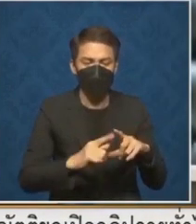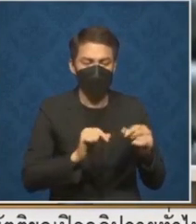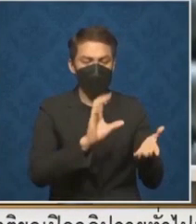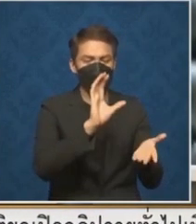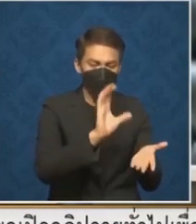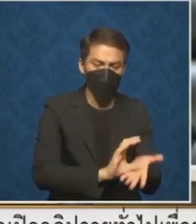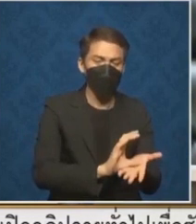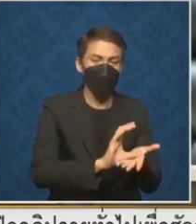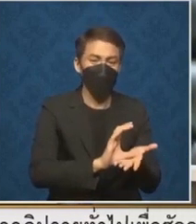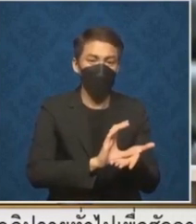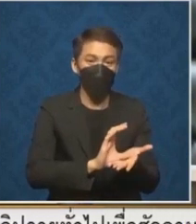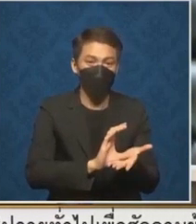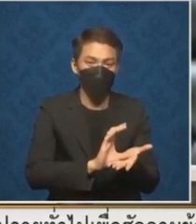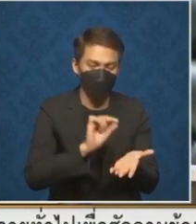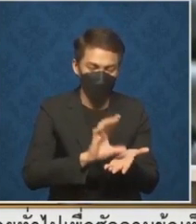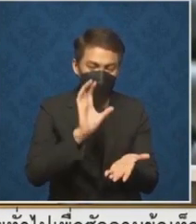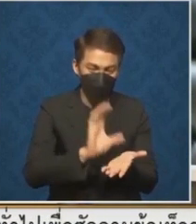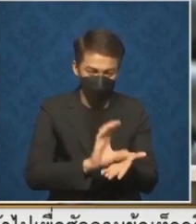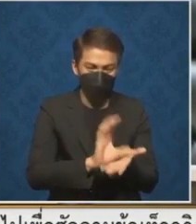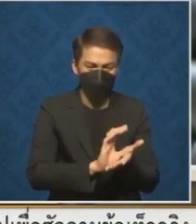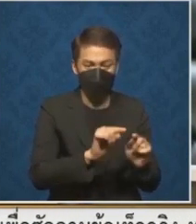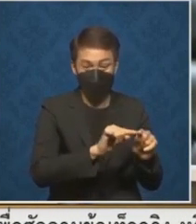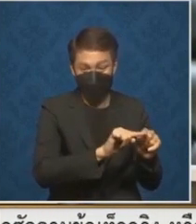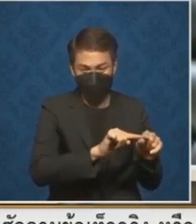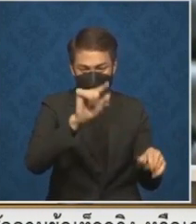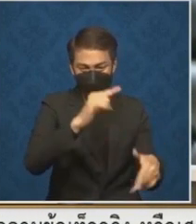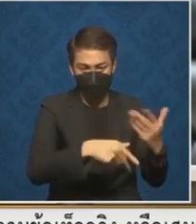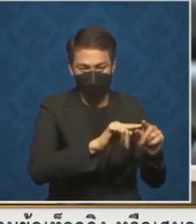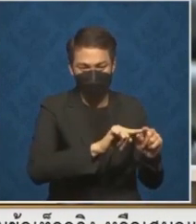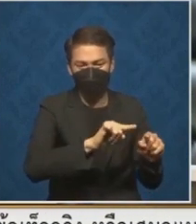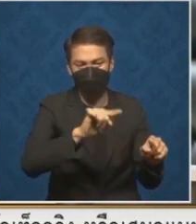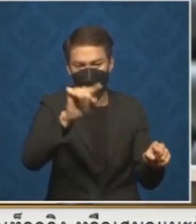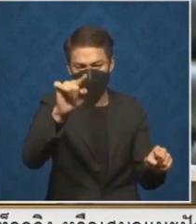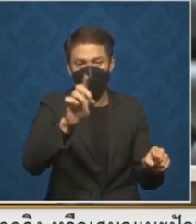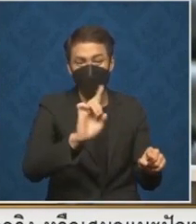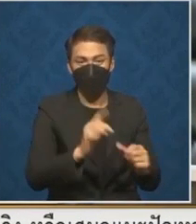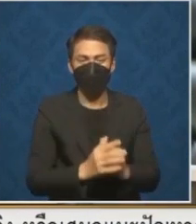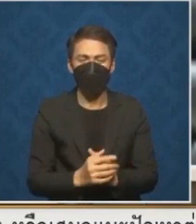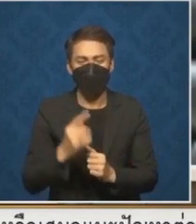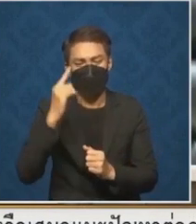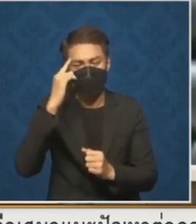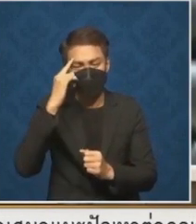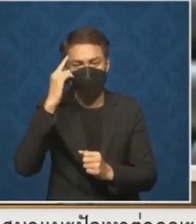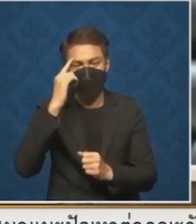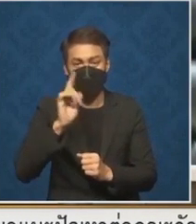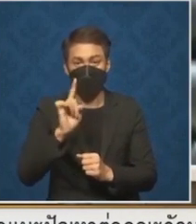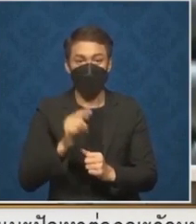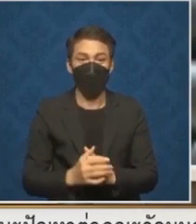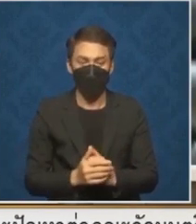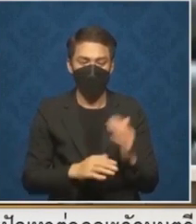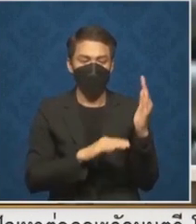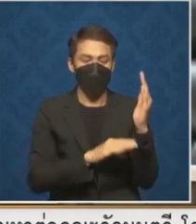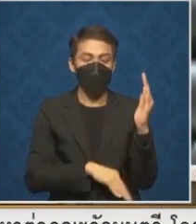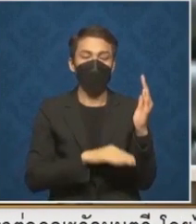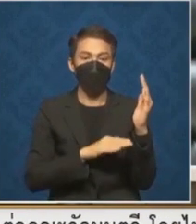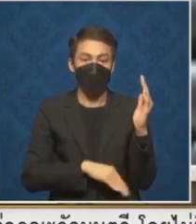บคือสิ่งที่กราerosรษัพáveis tradeผมก็มีสมมติฐาน períodoเพรว่าพ้าก